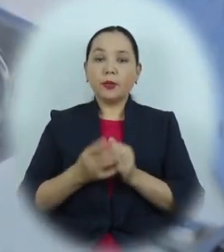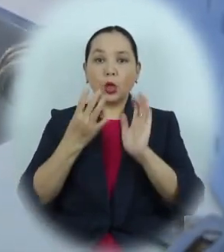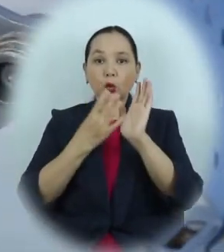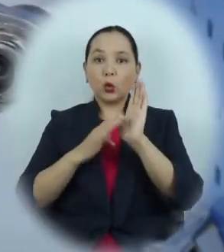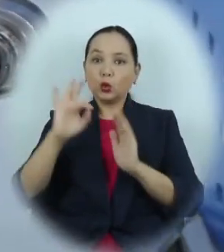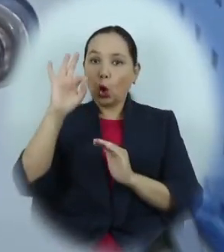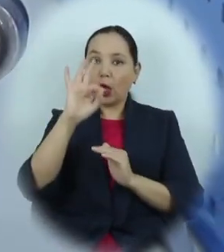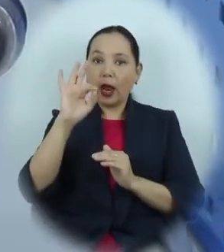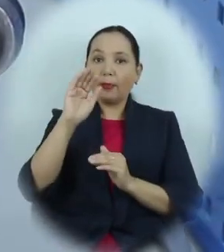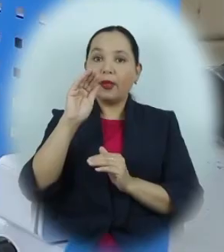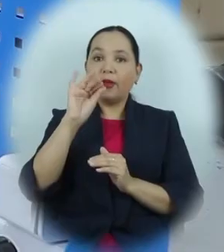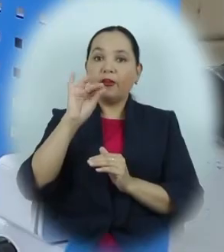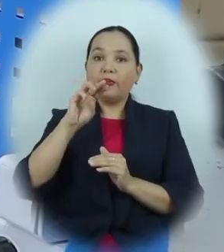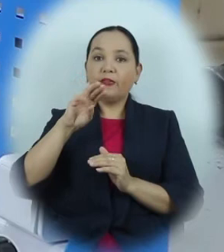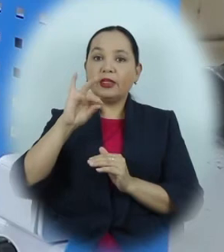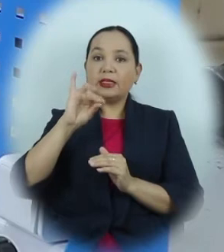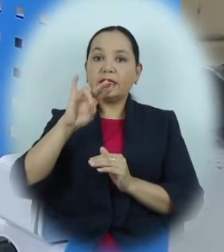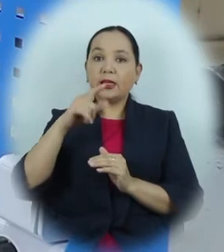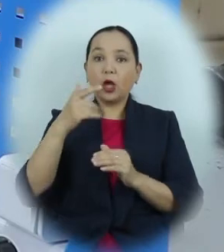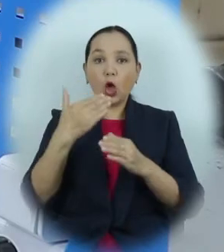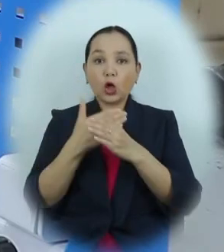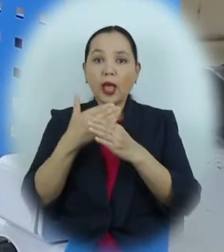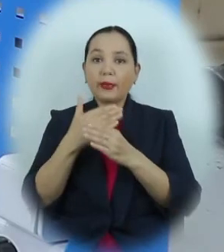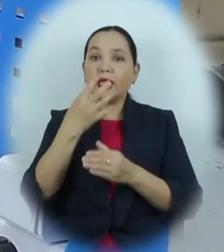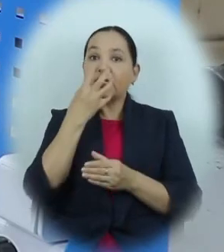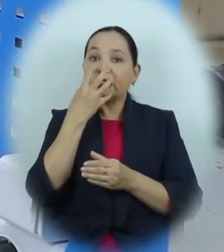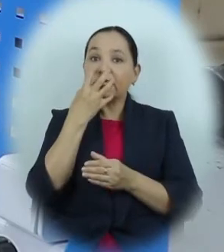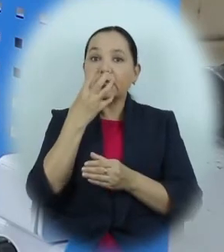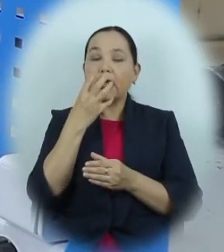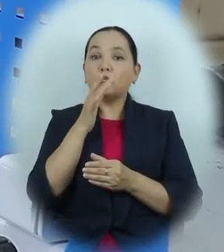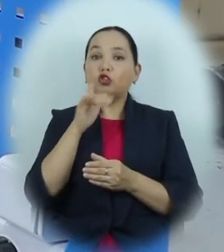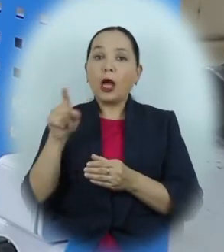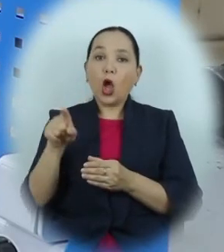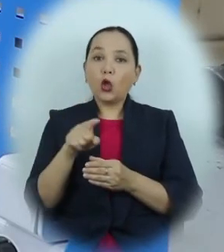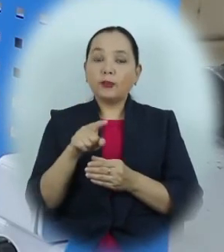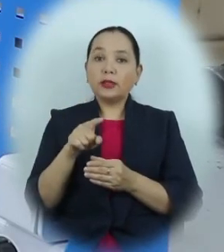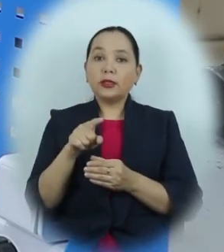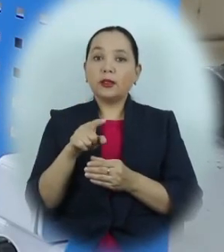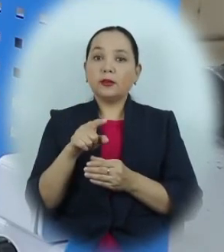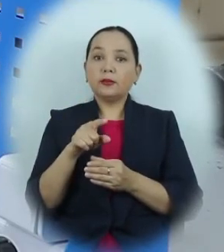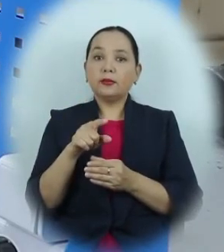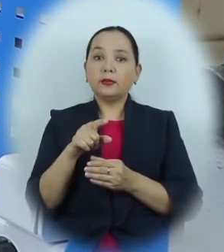90 gradusli fitting yordamida bu isitgan jarayonimizni hozir mana